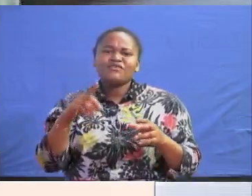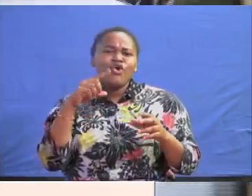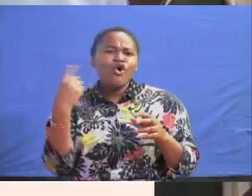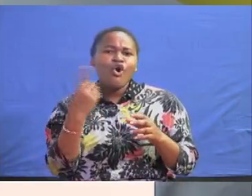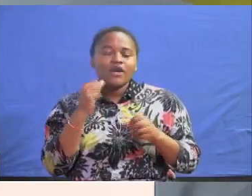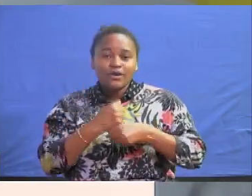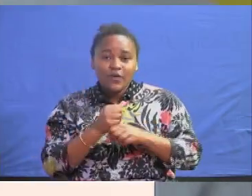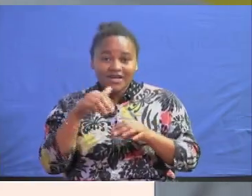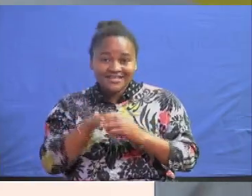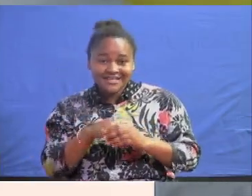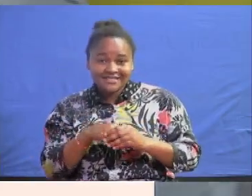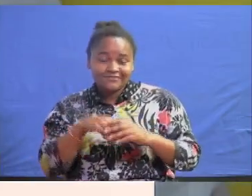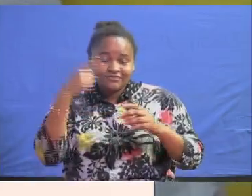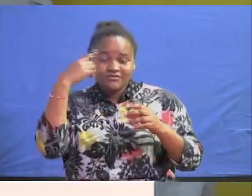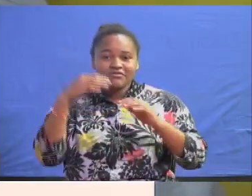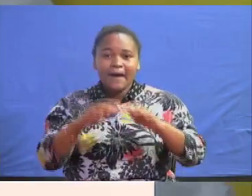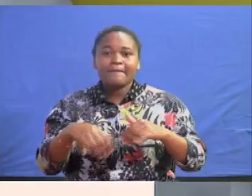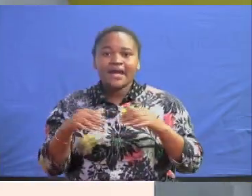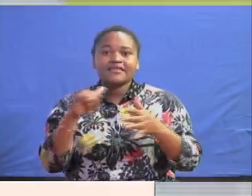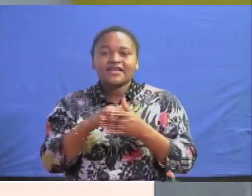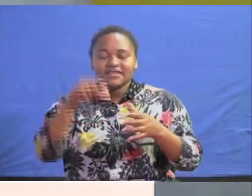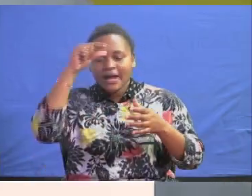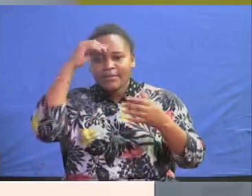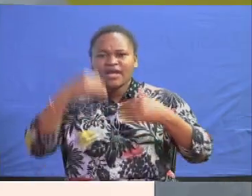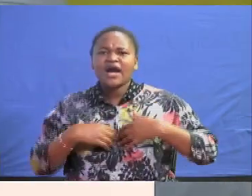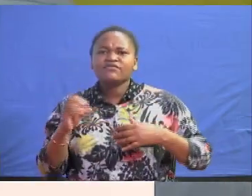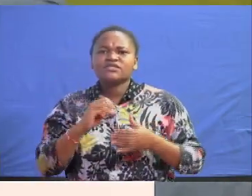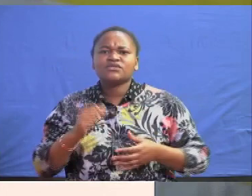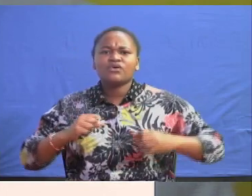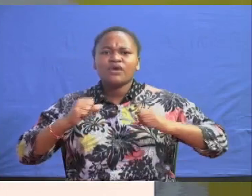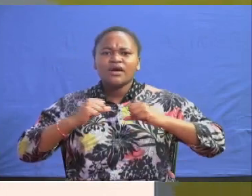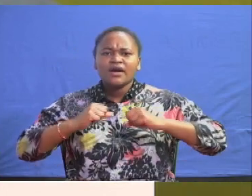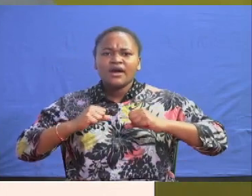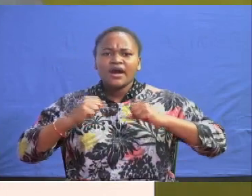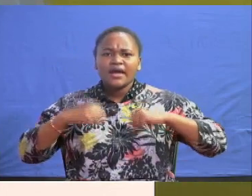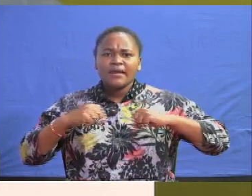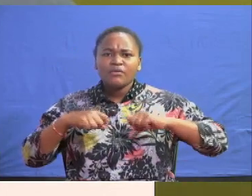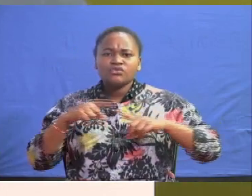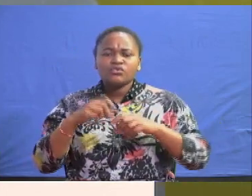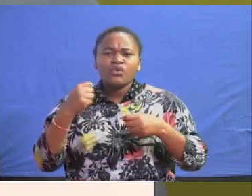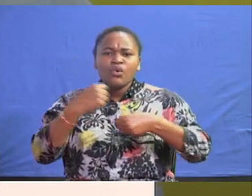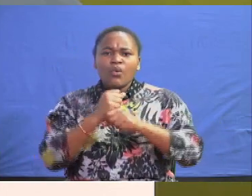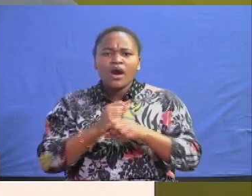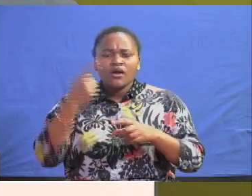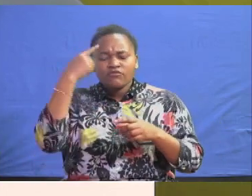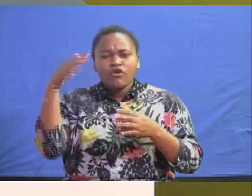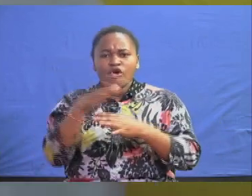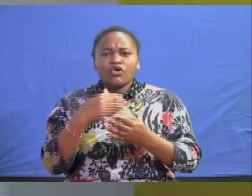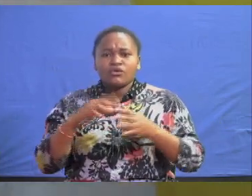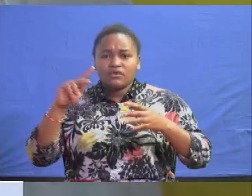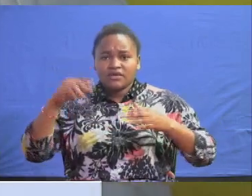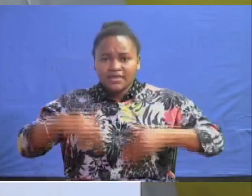pekee nchini ni ya kilimo na kuwa serikali haina uwezo wa kuhakikishia vijana wote nchini nafasi za kazi.